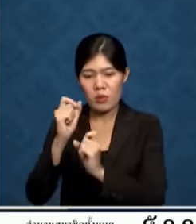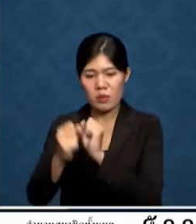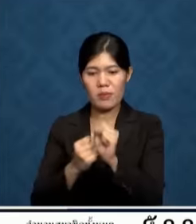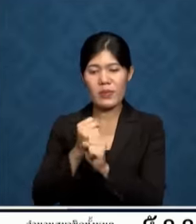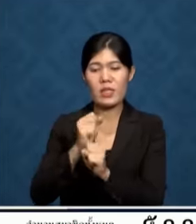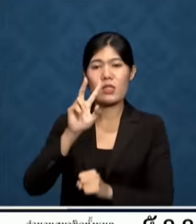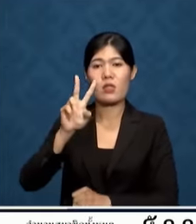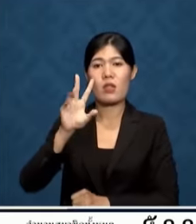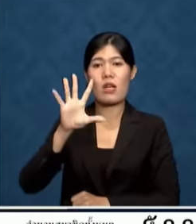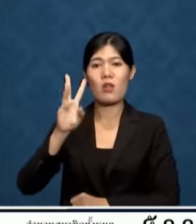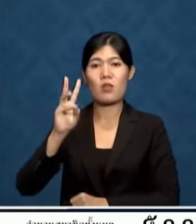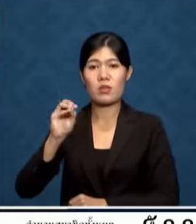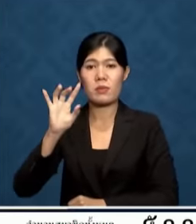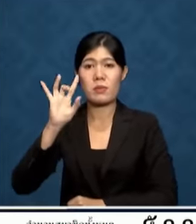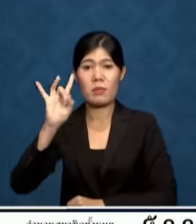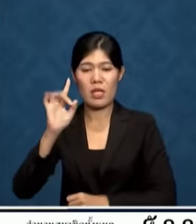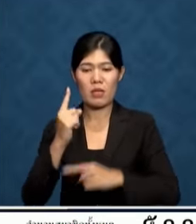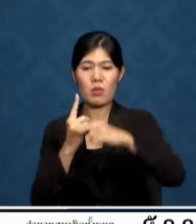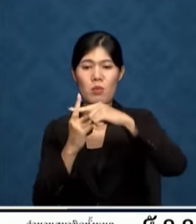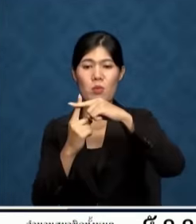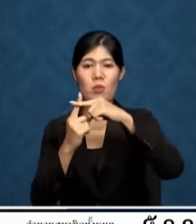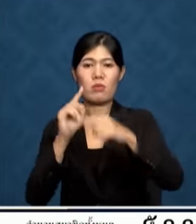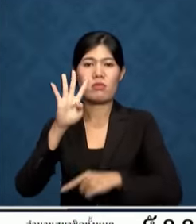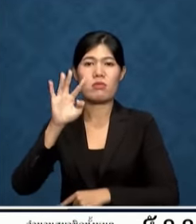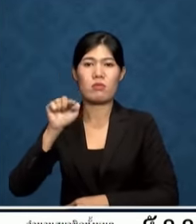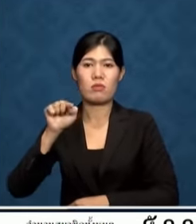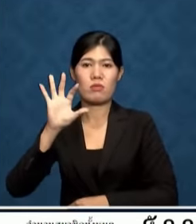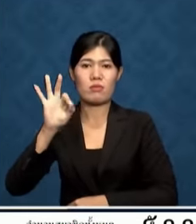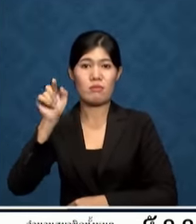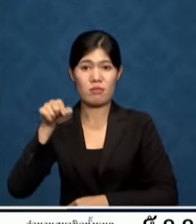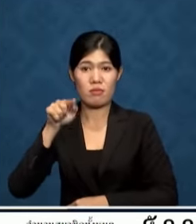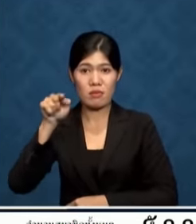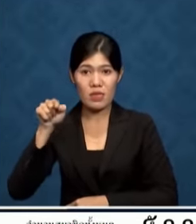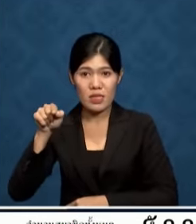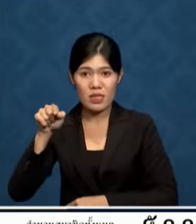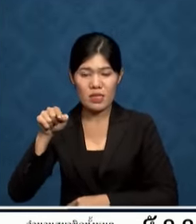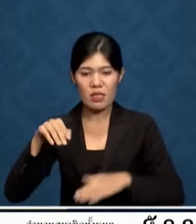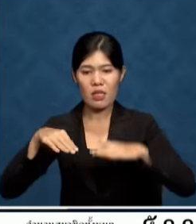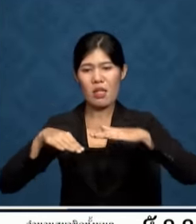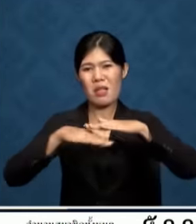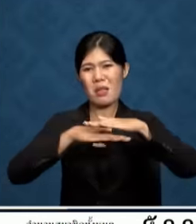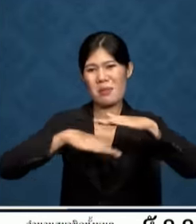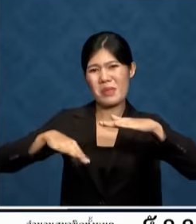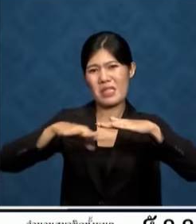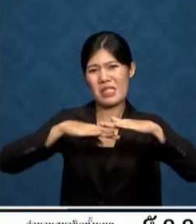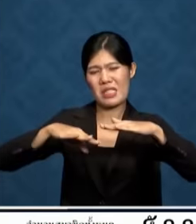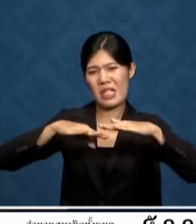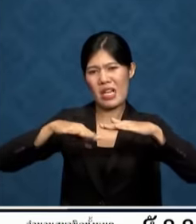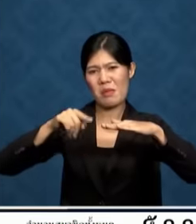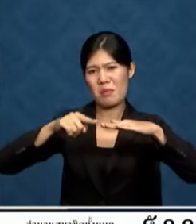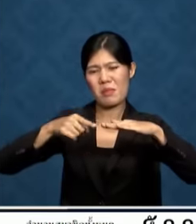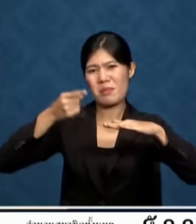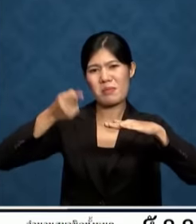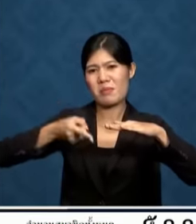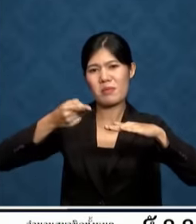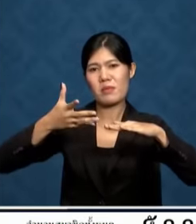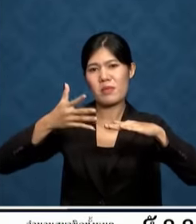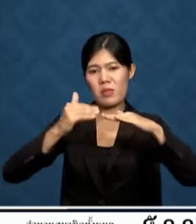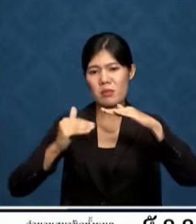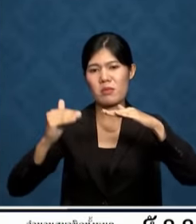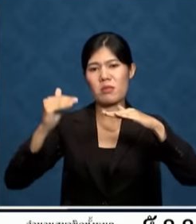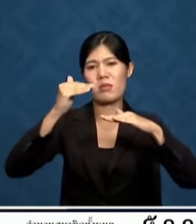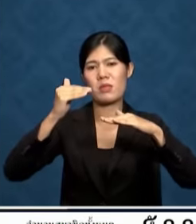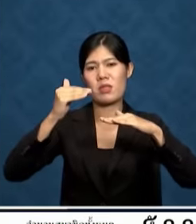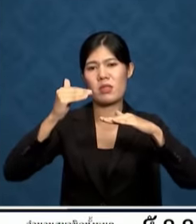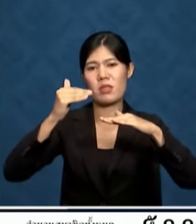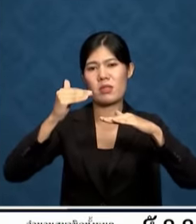4.9เอาฐานที่มันสูงเกินจริงมาคำนวณ GDPปี 68สุดท้าย GDPปี 68ที่บอก